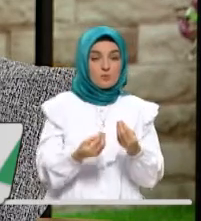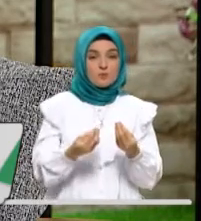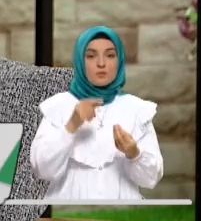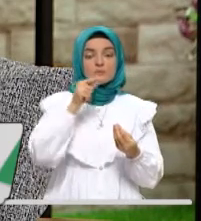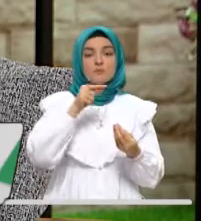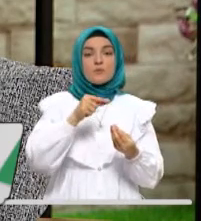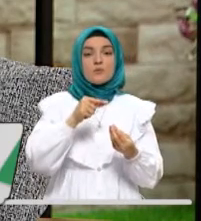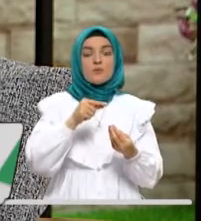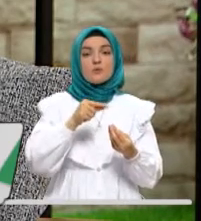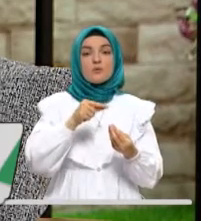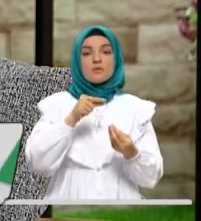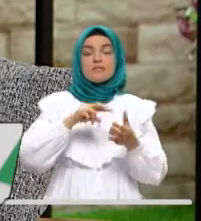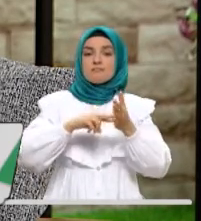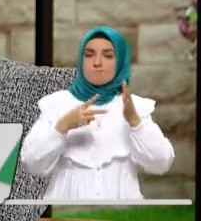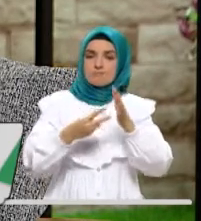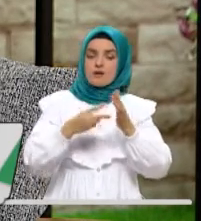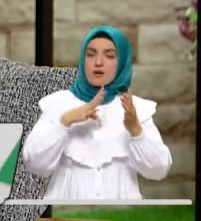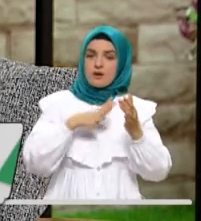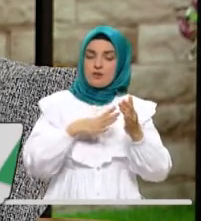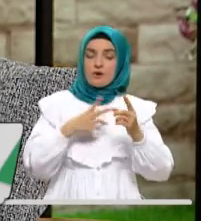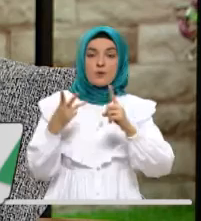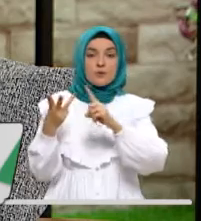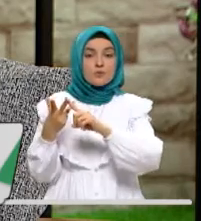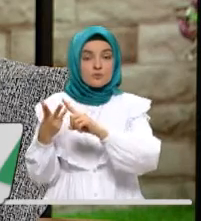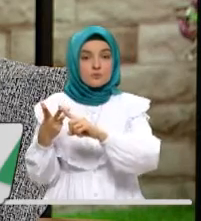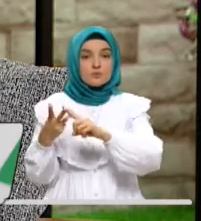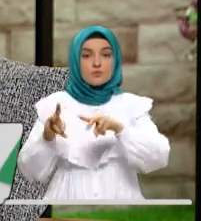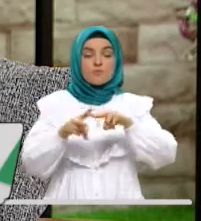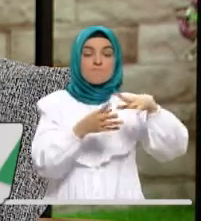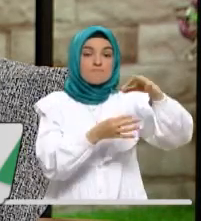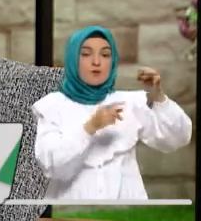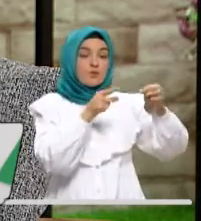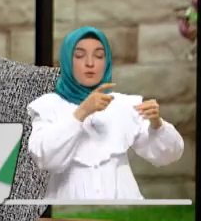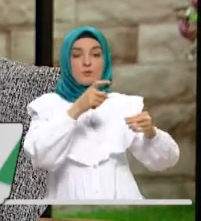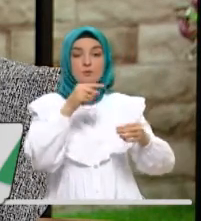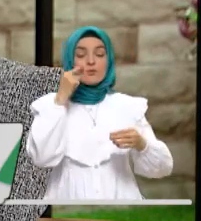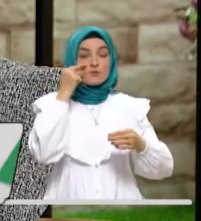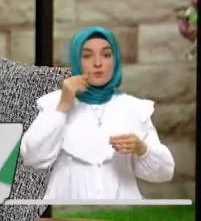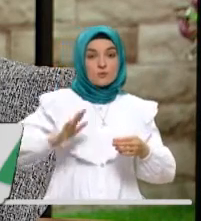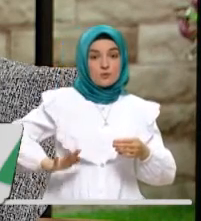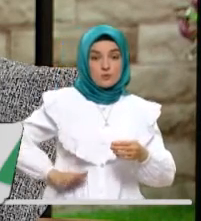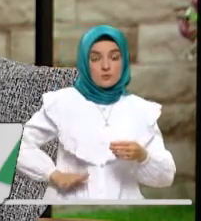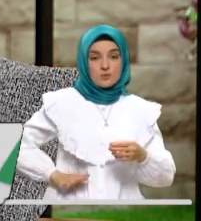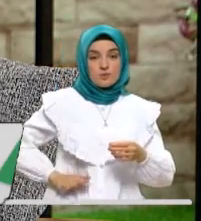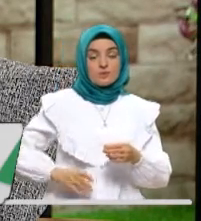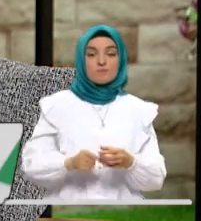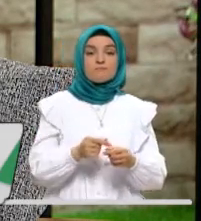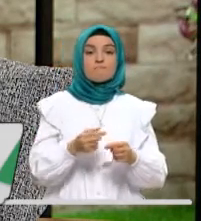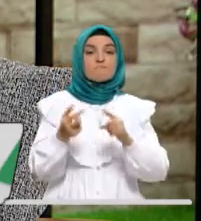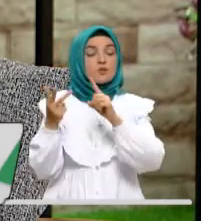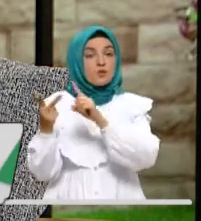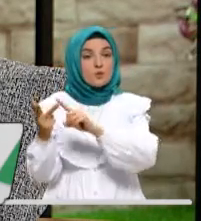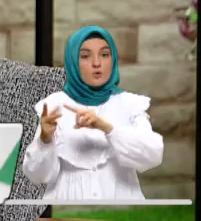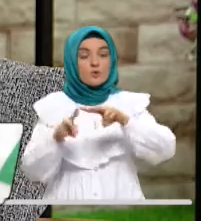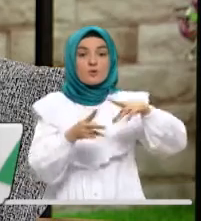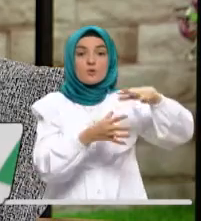valide sultan olarak haremi idare ediyor. Hatta 3. Murat onun oğlu. Yani 2. Selim'in eşi Nurbanlı Sultan. 3. Murat